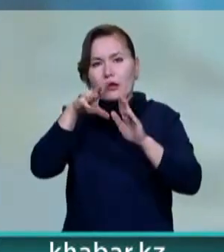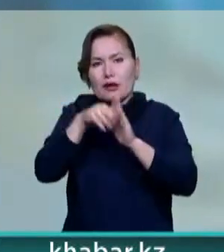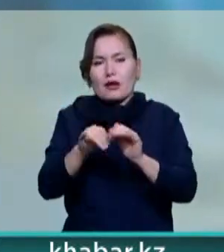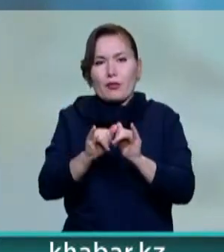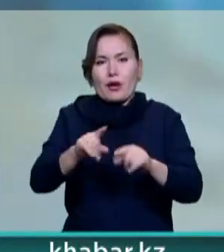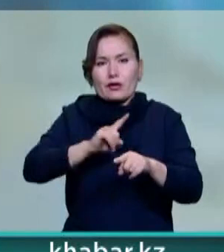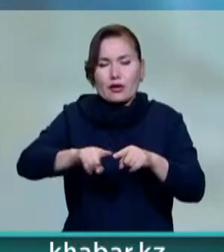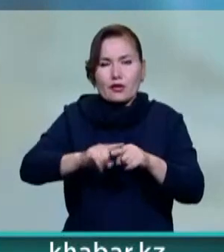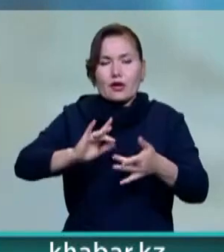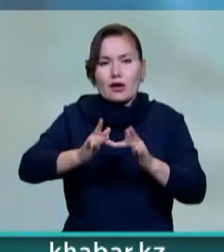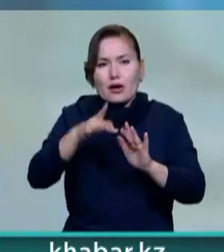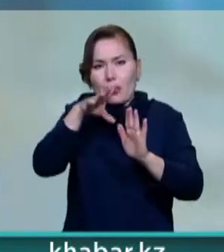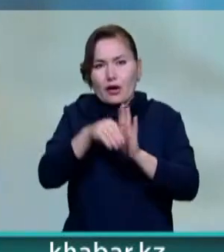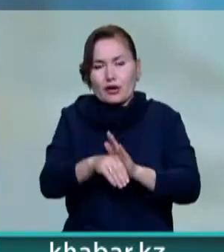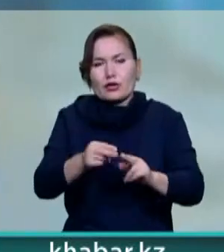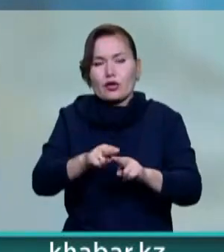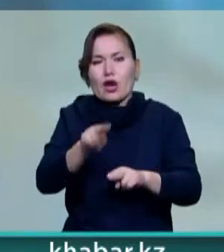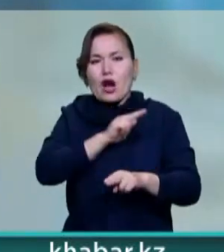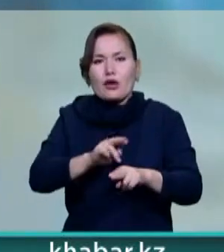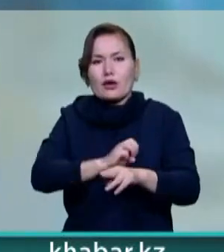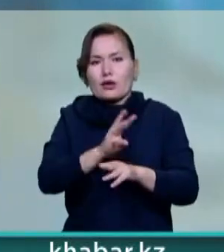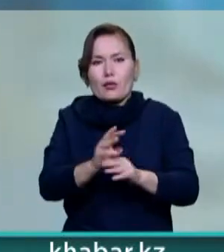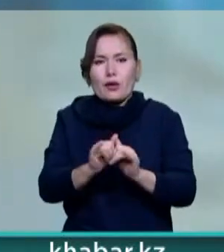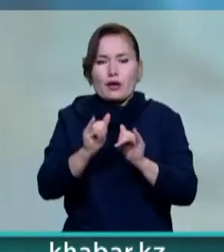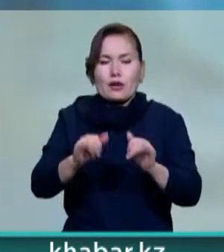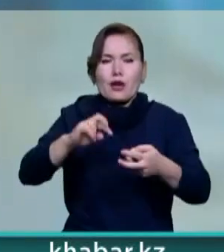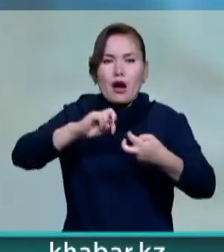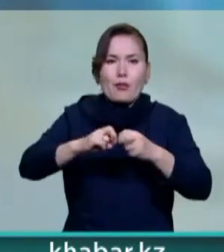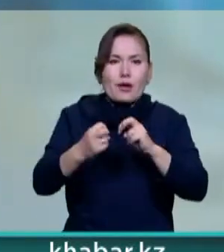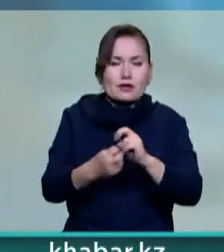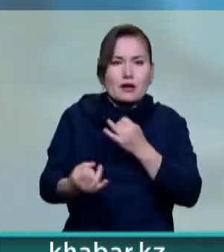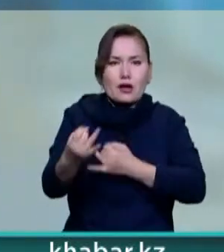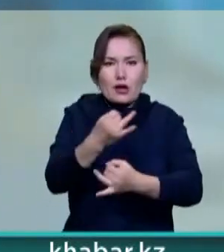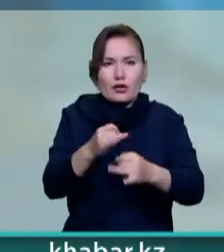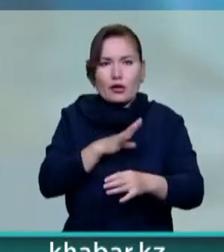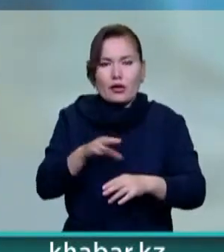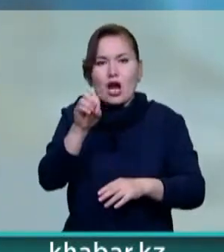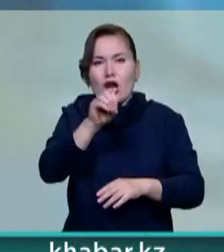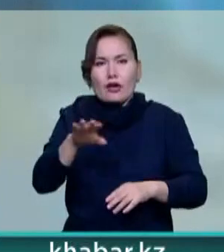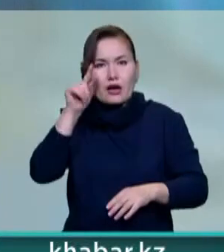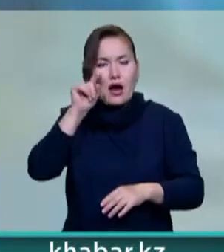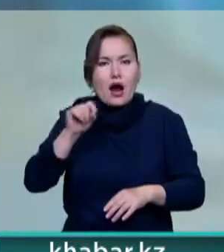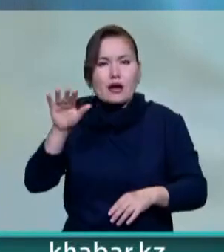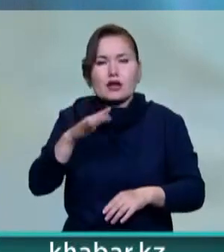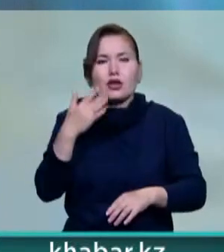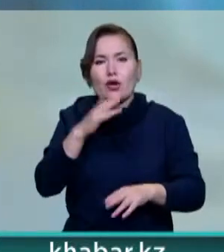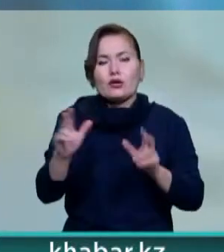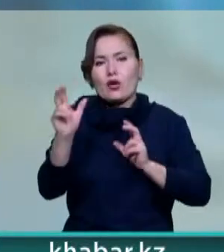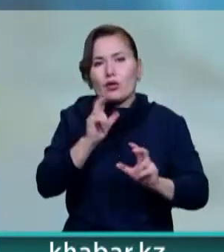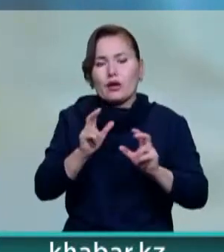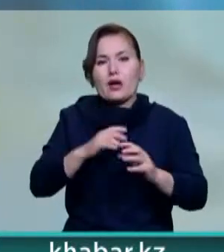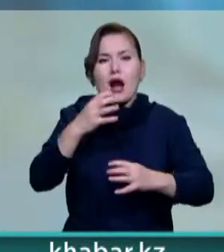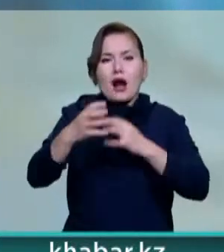жедел енгізіп, білім беру мекемелерінің қызметін толық цифрландыру мәселесін тездете түседі. Бұл Еуразия ұлттық университетінде өтіп